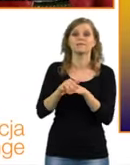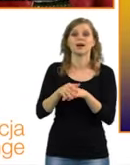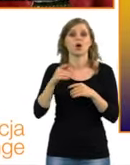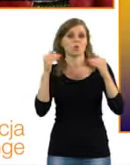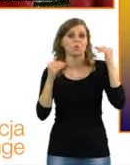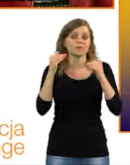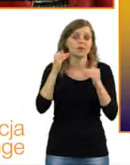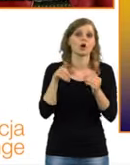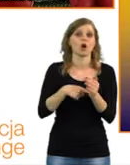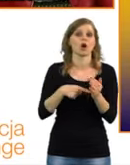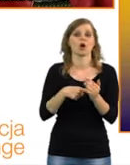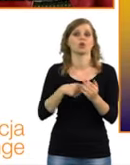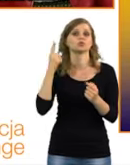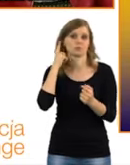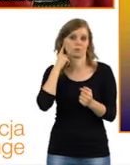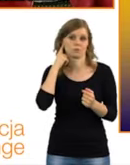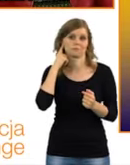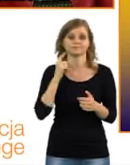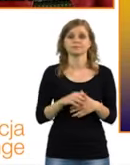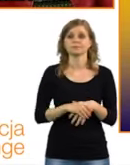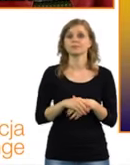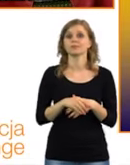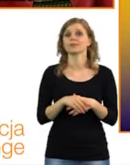zmysłem równowagi na zmysł słuchu,